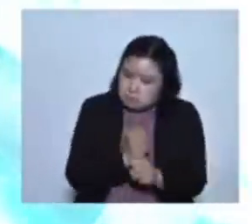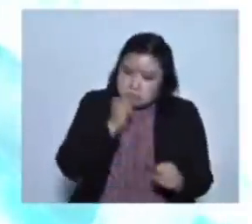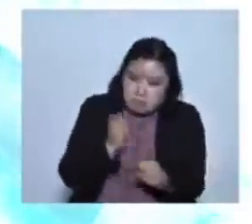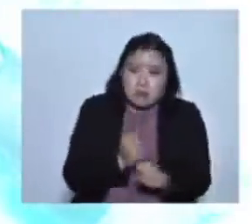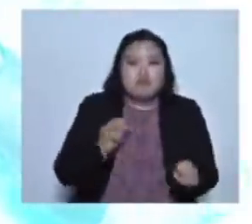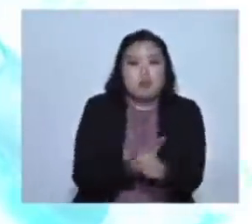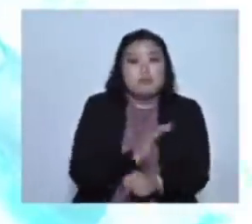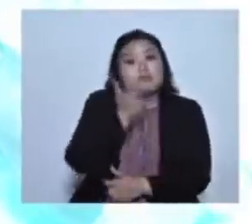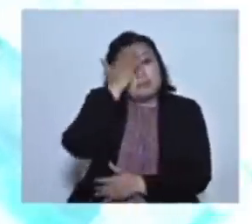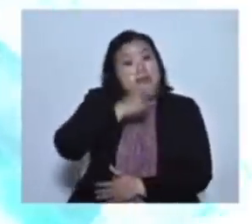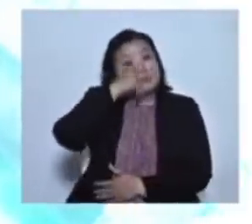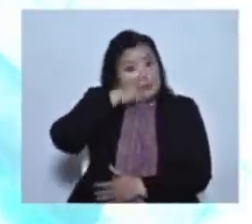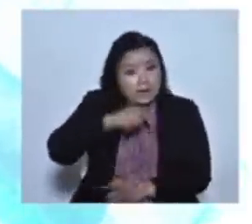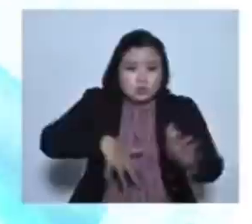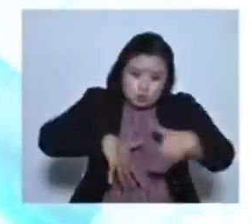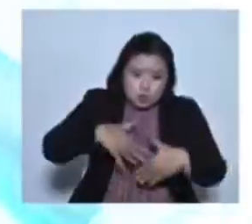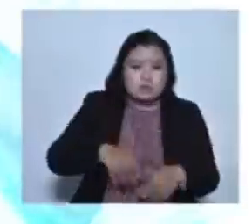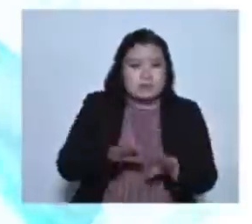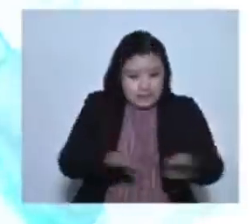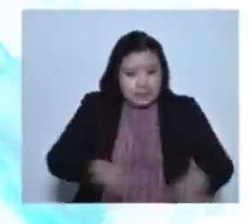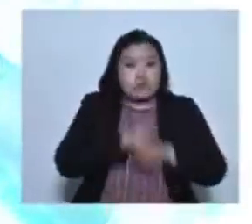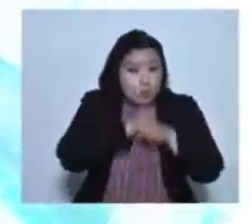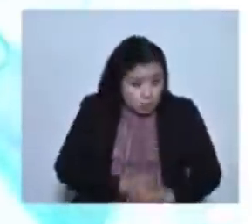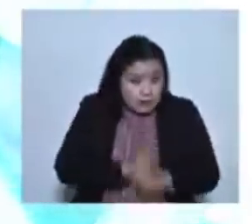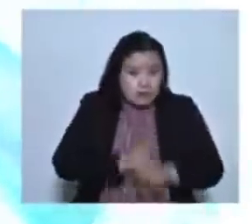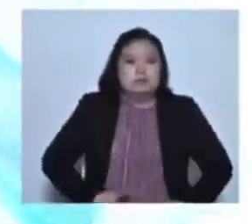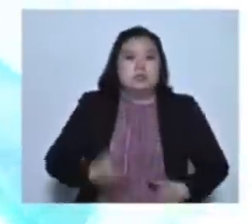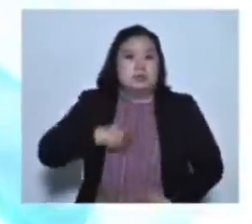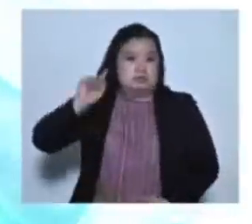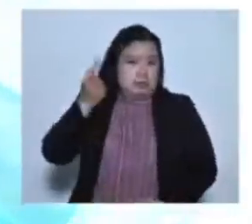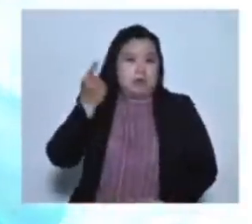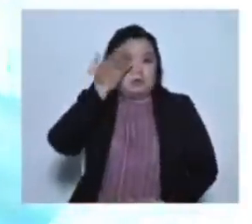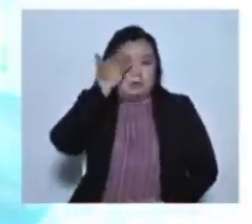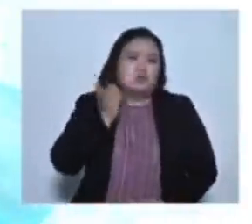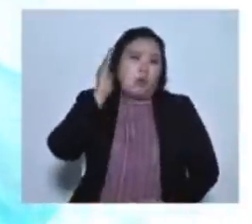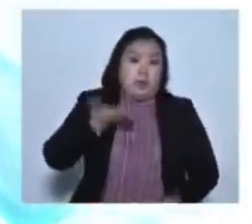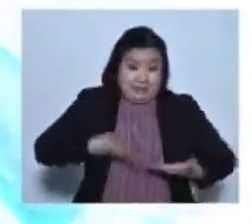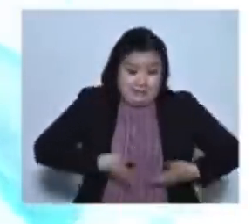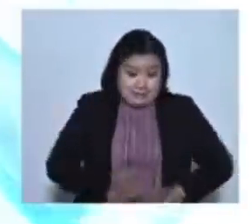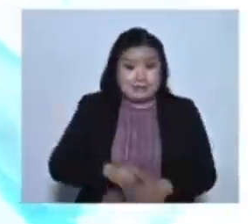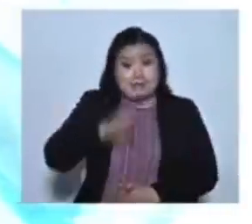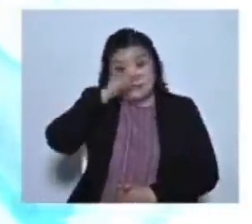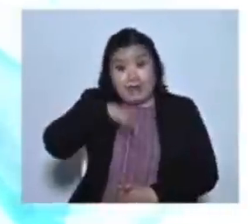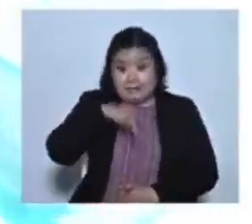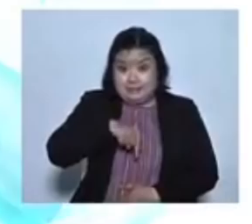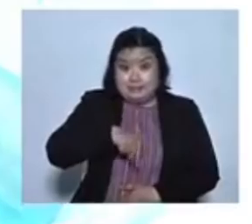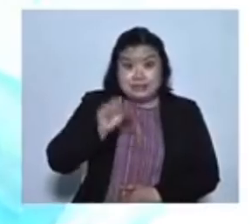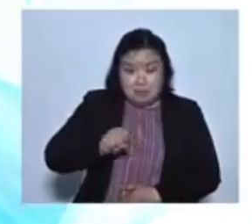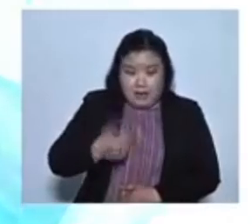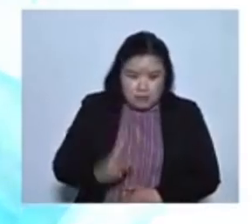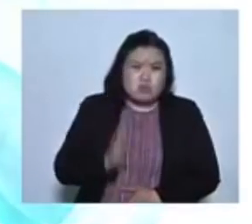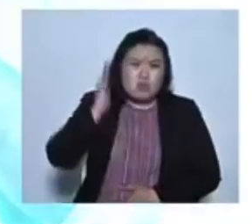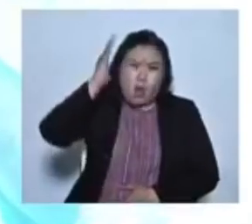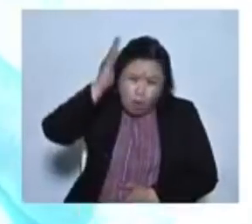งเด็กผู้ใหญ่คนสูงอายุอนาคตที่เกิดมาแล้วในวันนี้และที่กำลัง